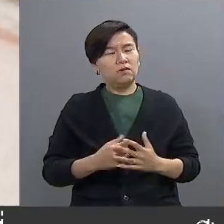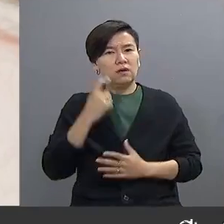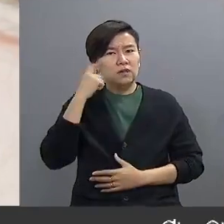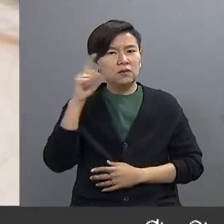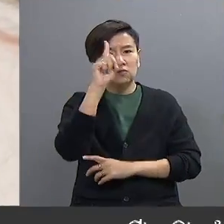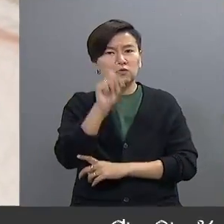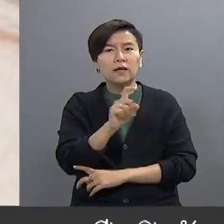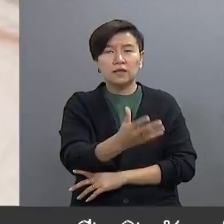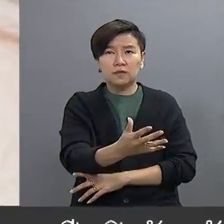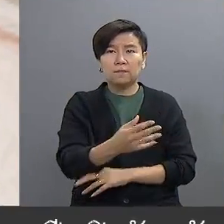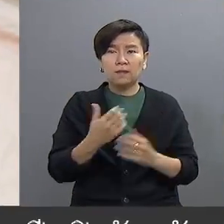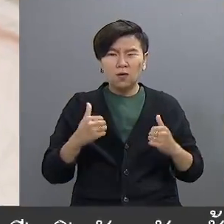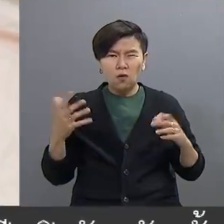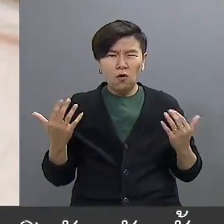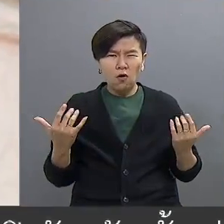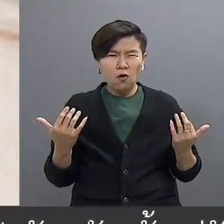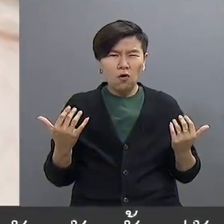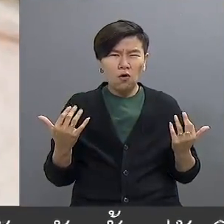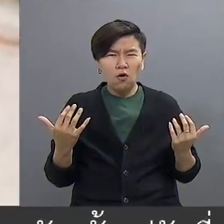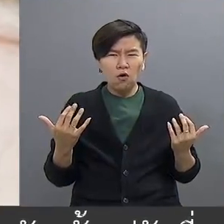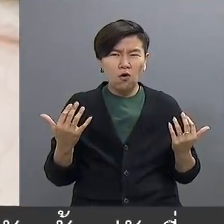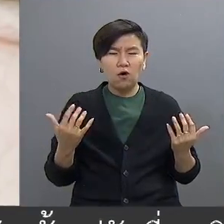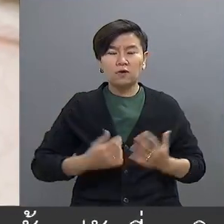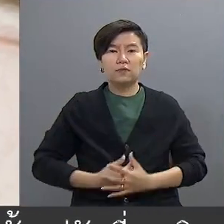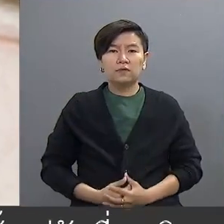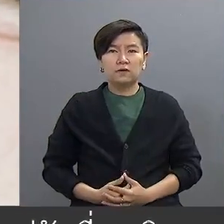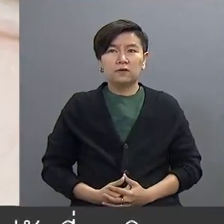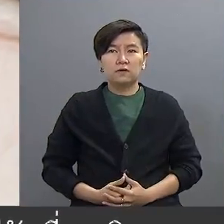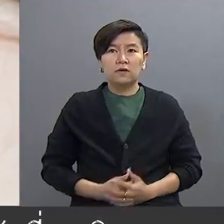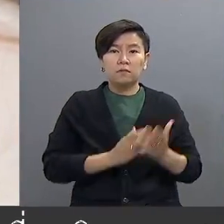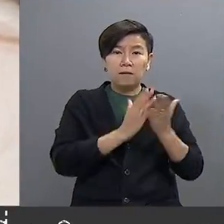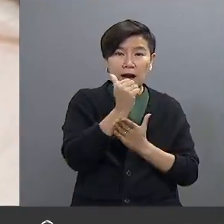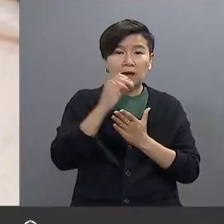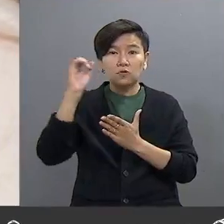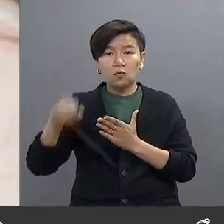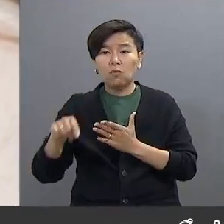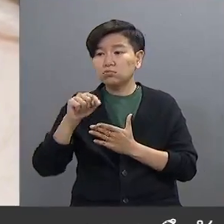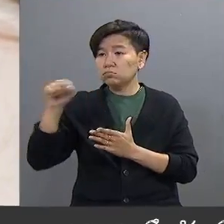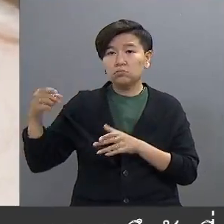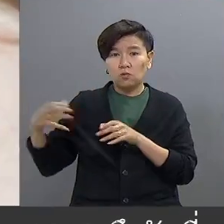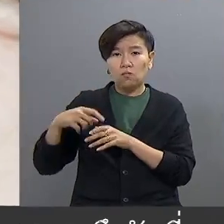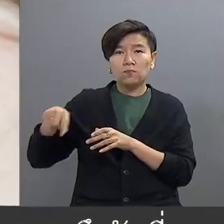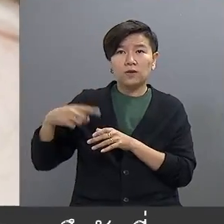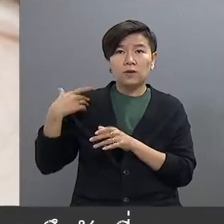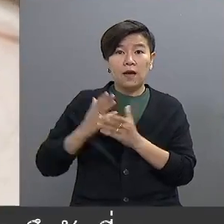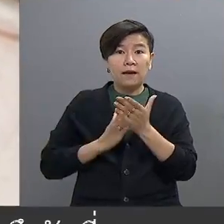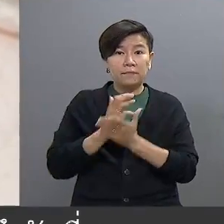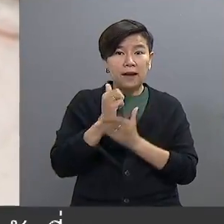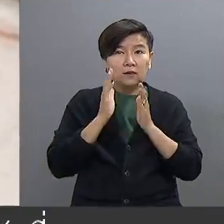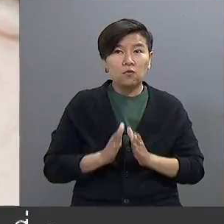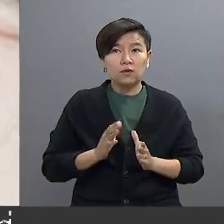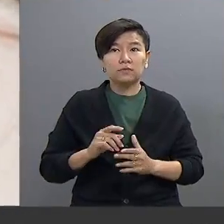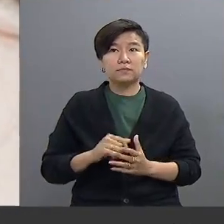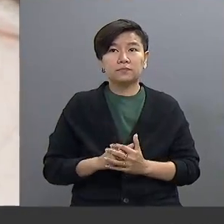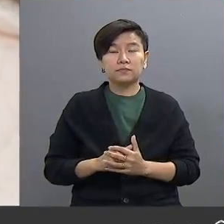อวันแจ้งผลระดับภาษาใช่ไหมคะก็จะมีทั้งคนผ่านแล้วก็ไม่ผ่านซึ่งคนที่ผ่านเนี่ยคนที่ไม่ผ่านก่อนนะคะคนที่